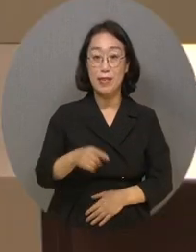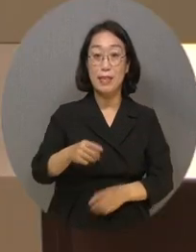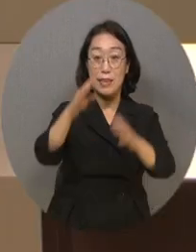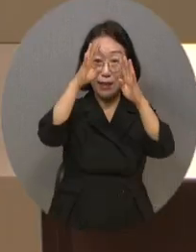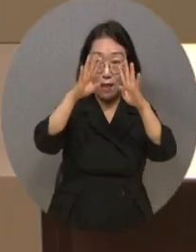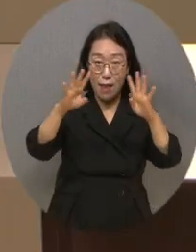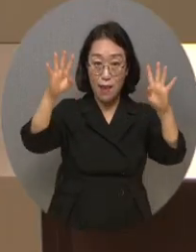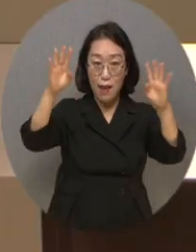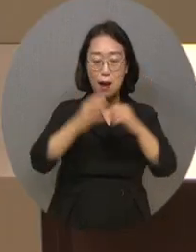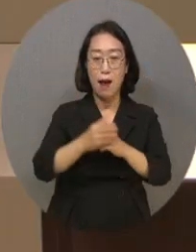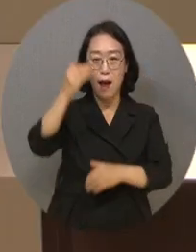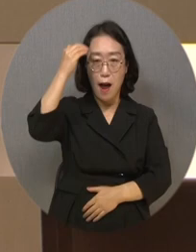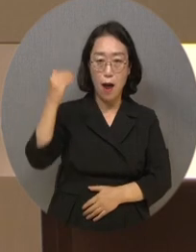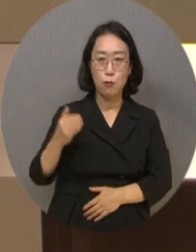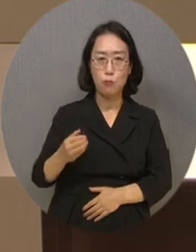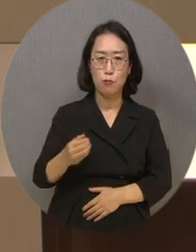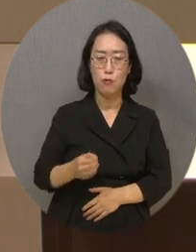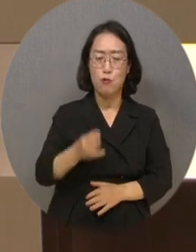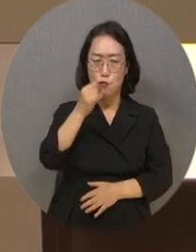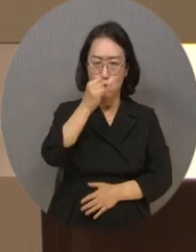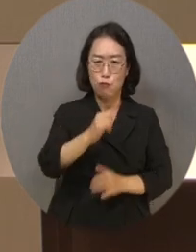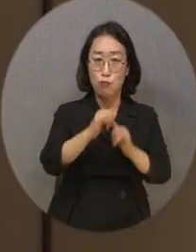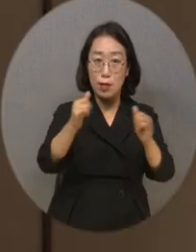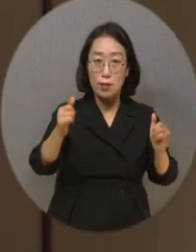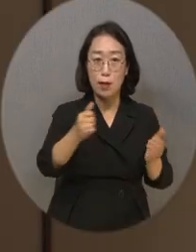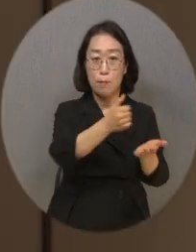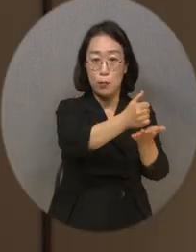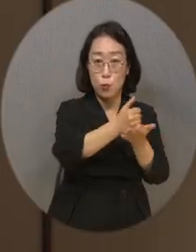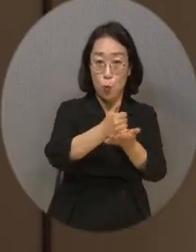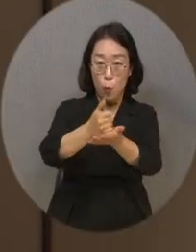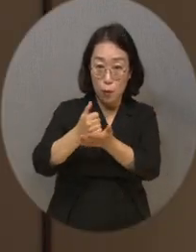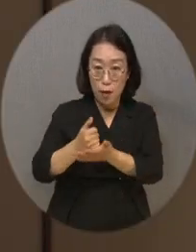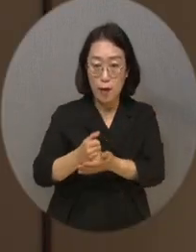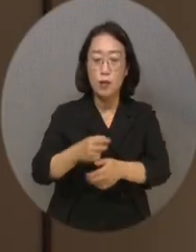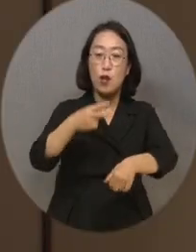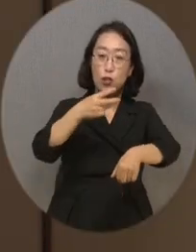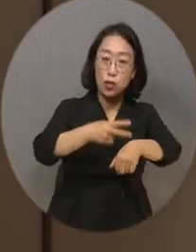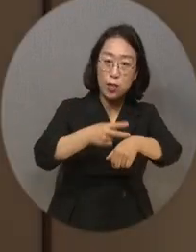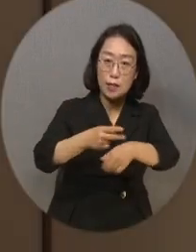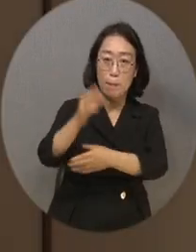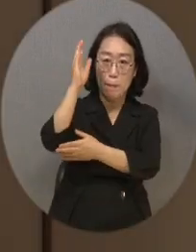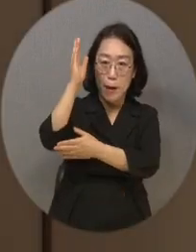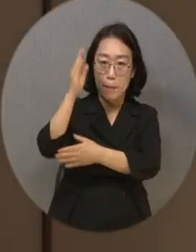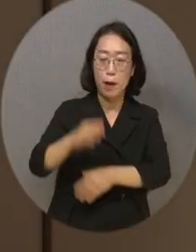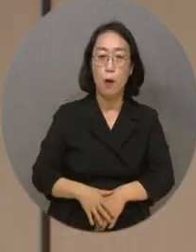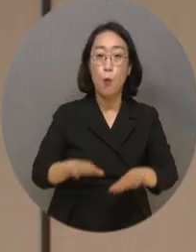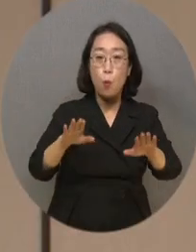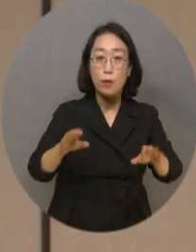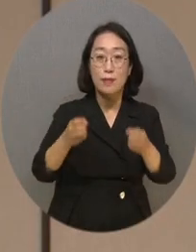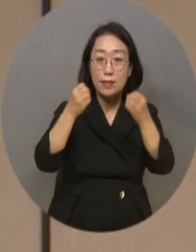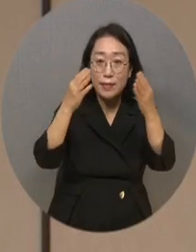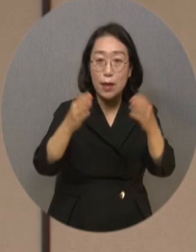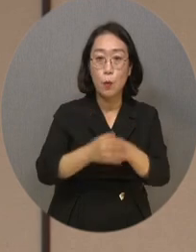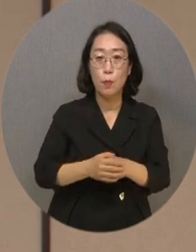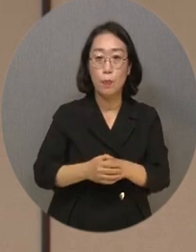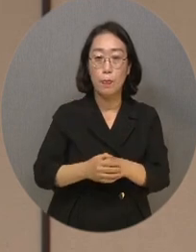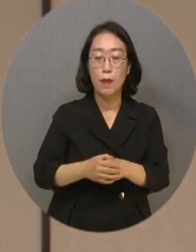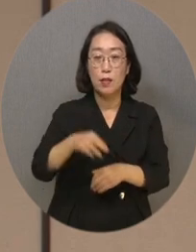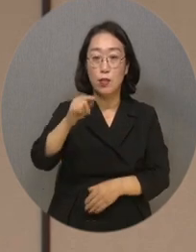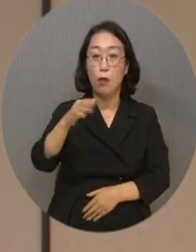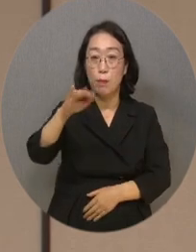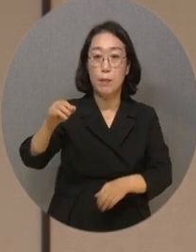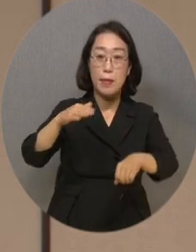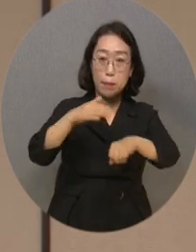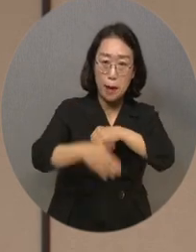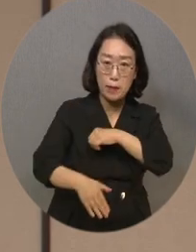대학은 대한민국을 빛낸 우수한 인물들을 강사로 초빙해 21세기 선비정신, 고전에서 배우는 삶의 지혜